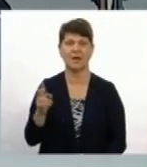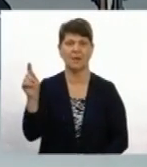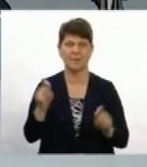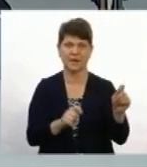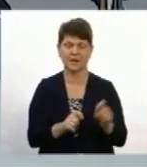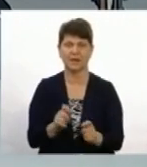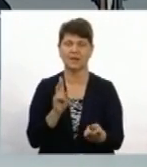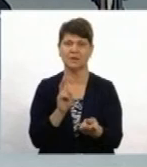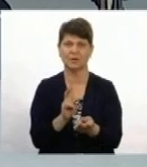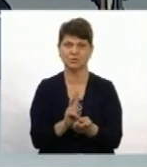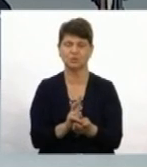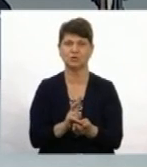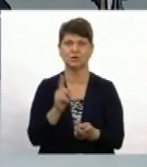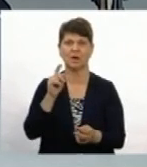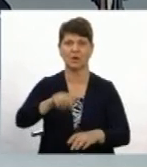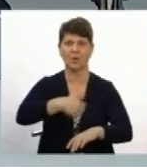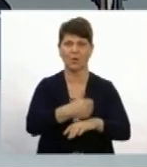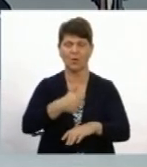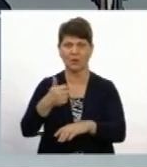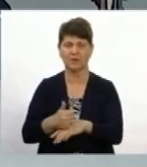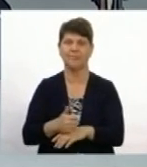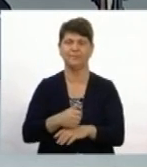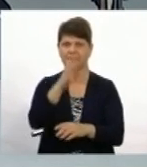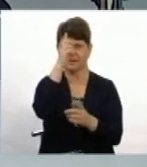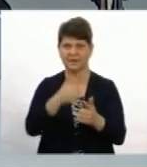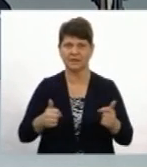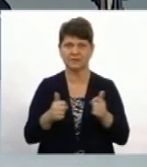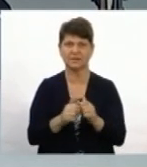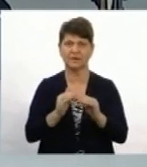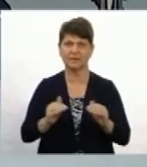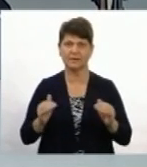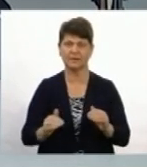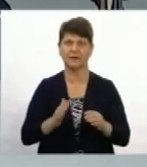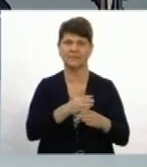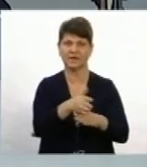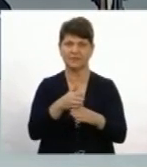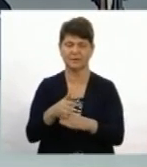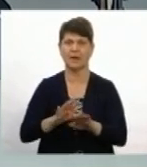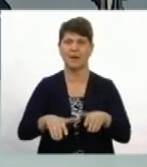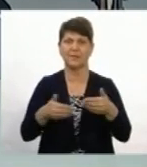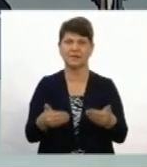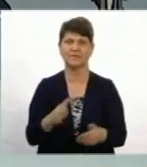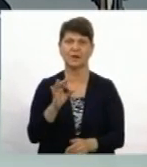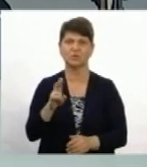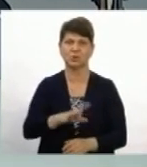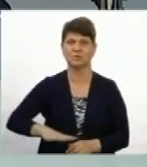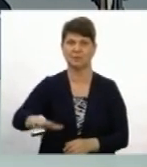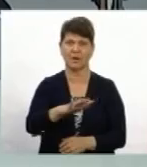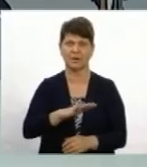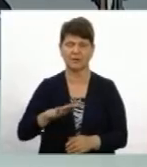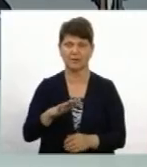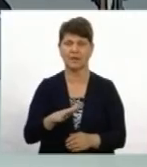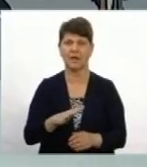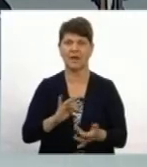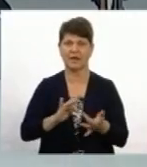діти, які в його рамках вже відвідали 12 країн світу. По завершенні зустрічі відбулася презентація соціального майданчика в